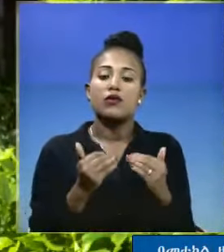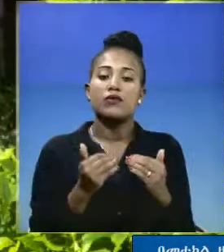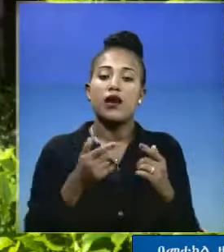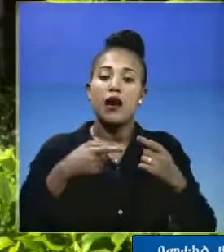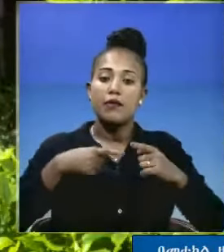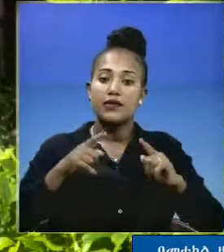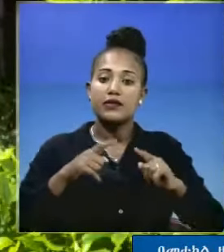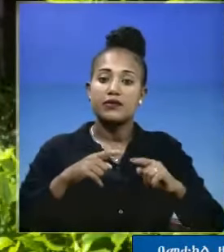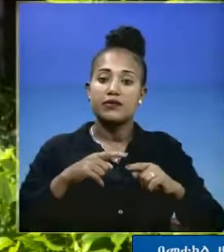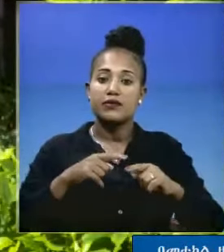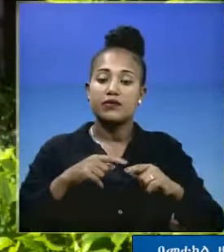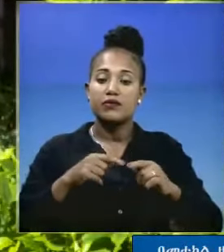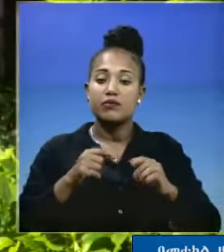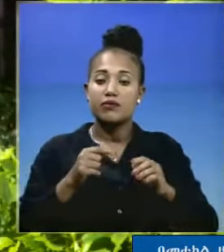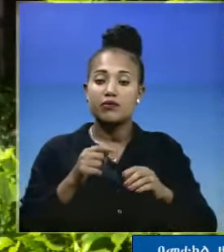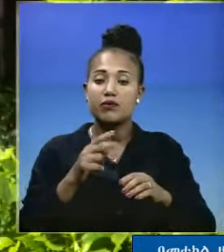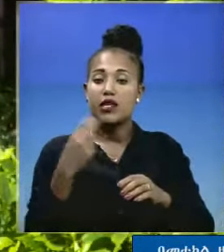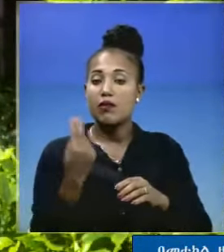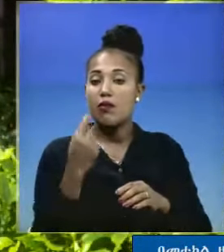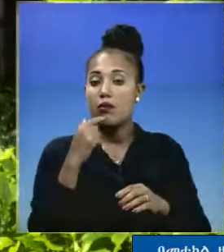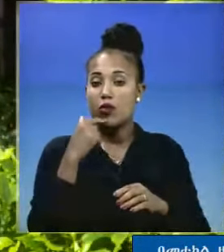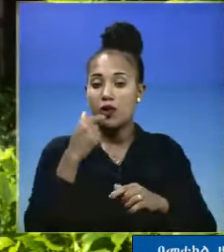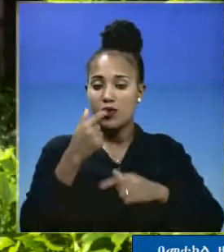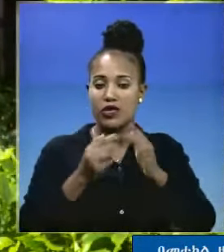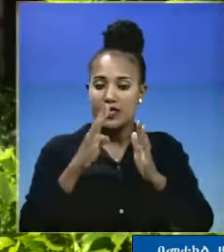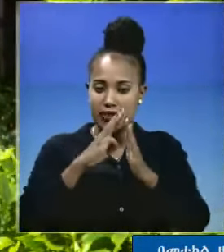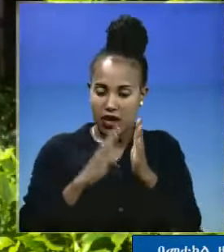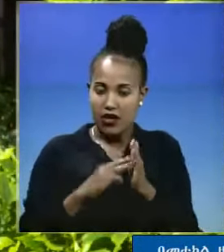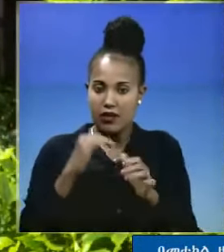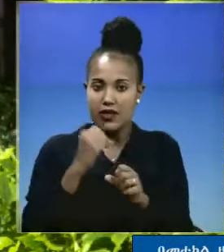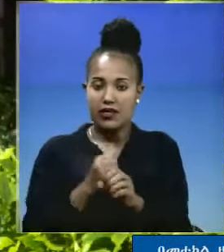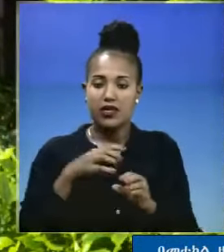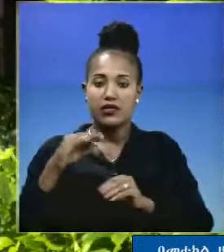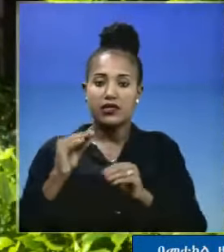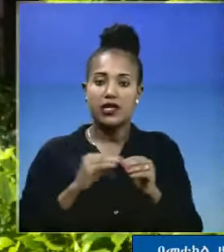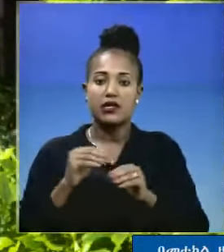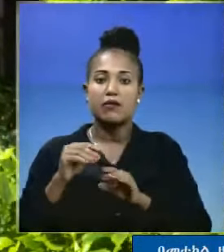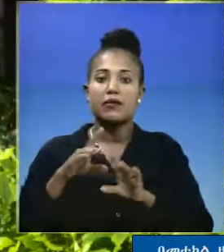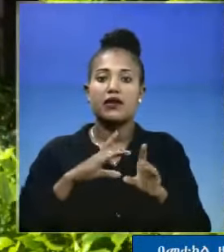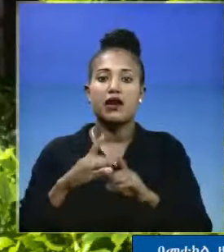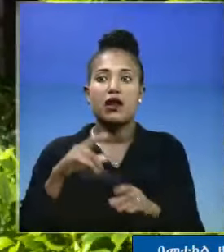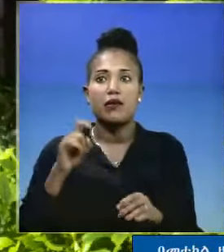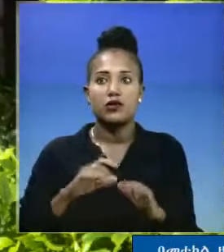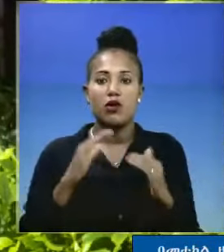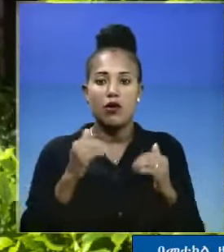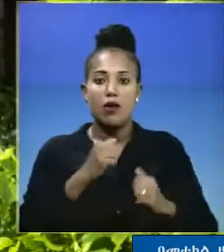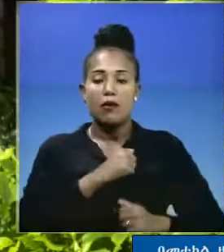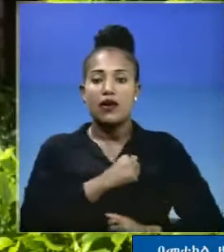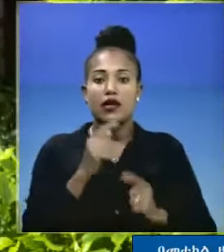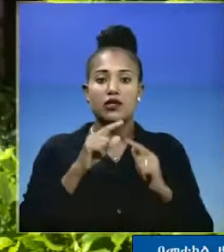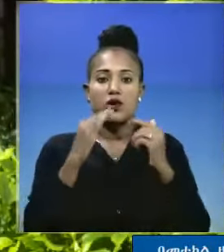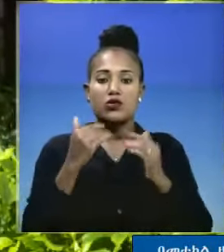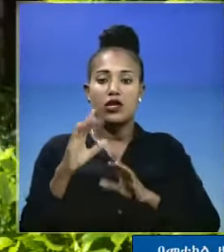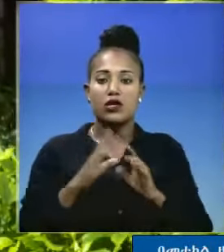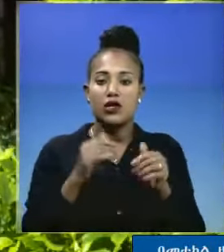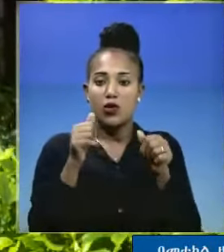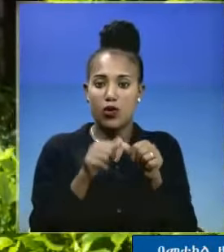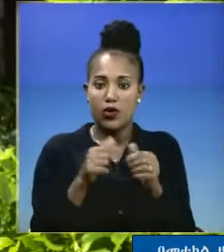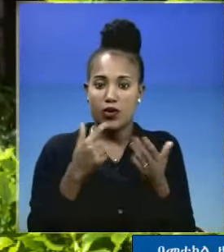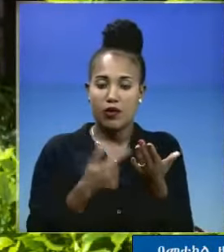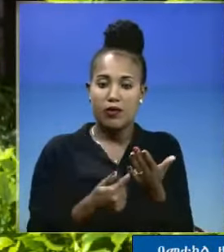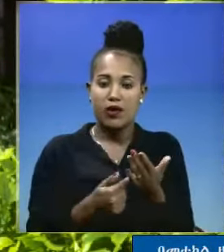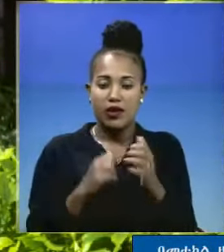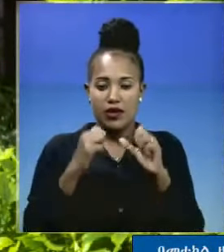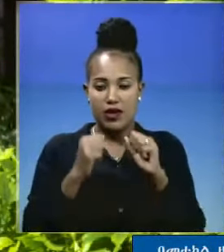አሁንም አመጽ መንገድ ነው የሚያዋጣ ብሎ ያለውን ደግሞ ስርዓት ለማስያዝ እንቅስቃሴዎች መደረግ አለባቸው። አሁንም መከላከያ እስካሁንም ሲያደርግ ነው